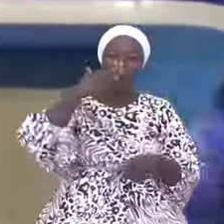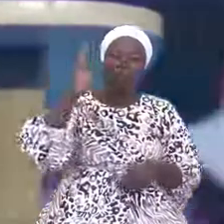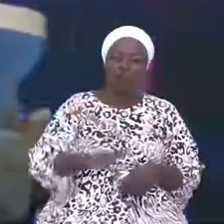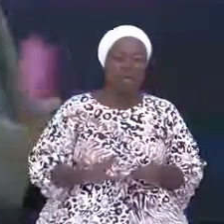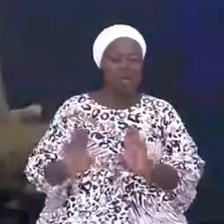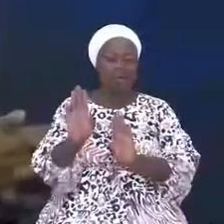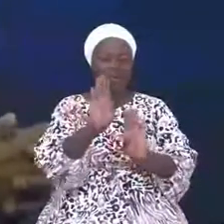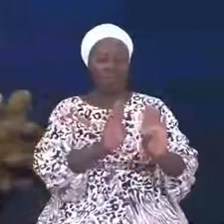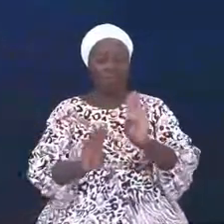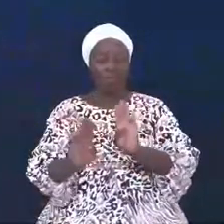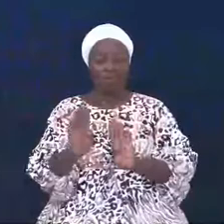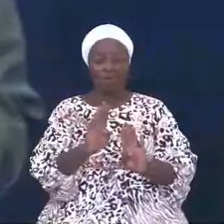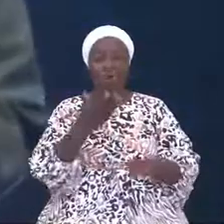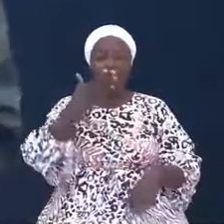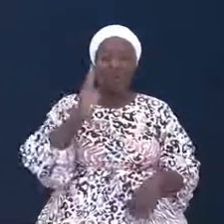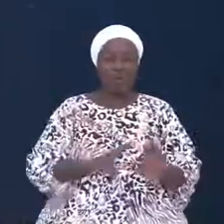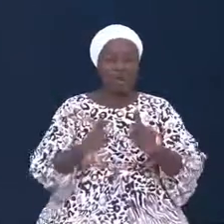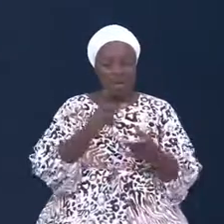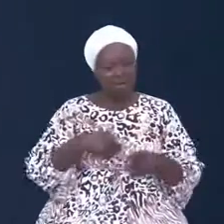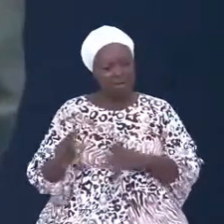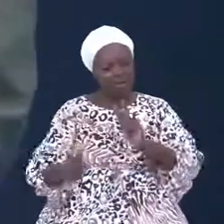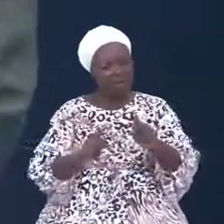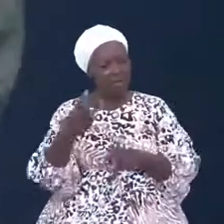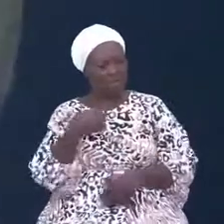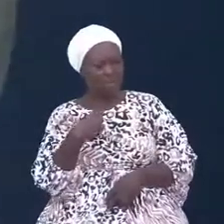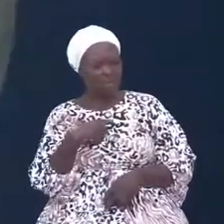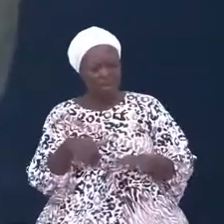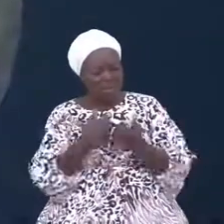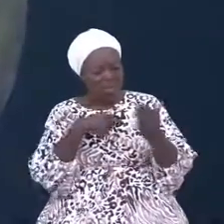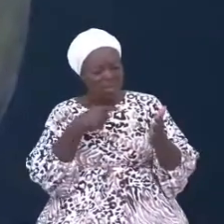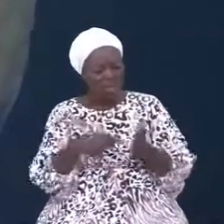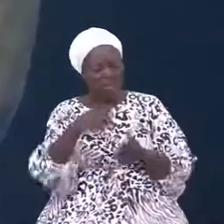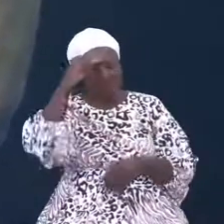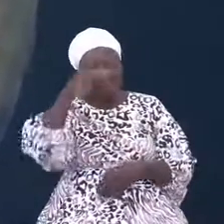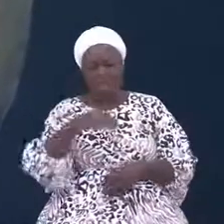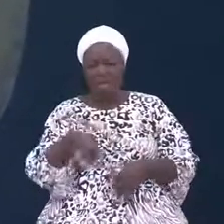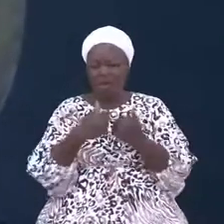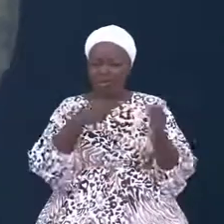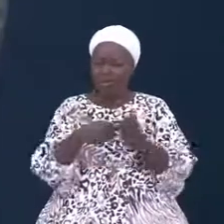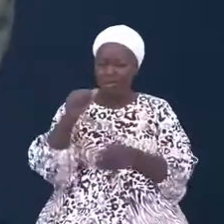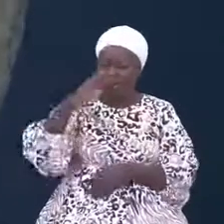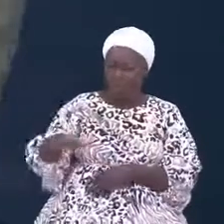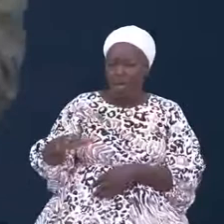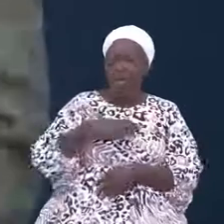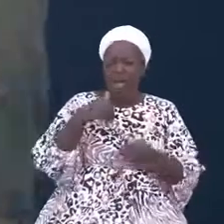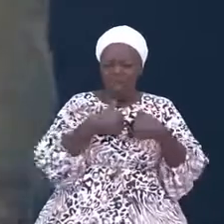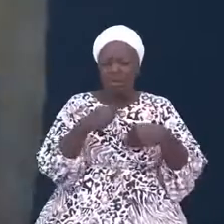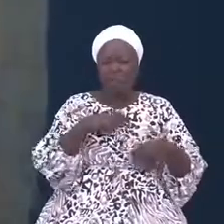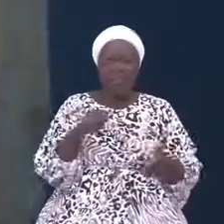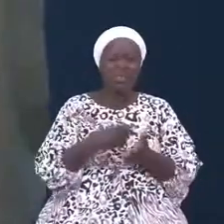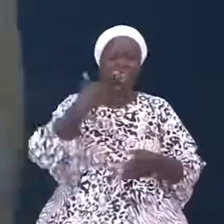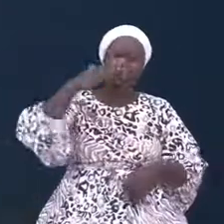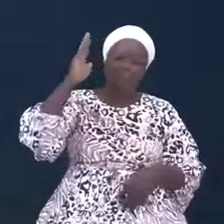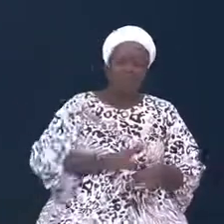l'esclavage au mauvais comportement. Mauvais comportement. Et les gens disaient, comment est-ce que cet homme, comment